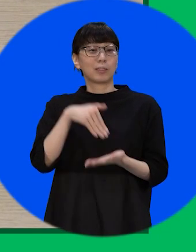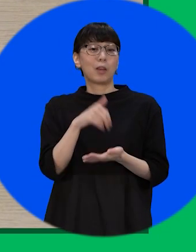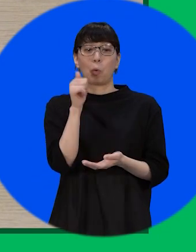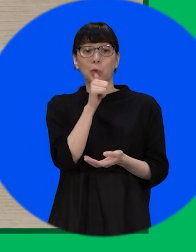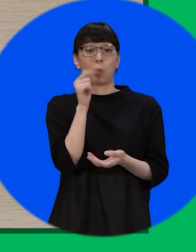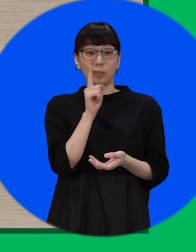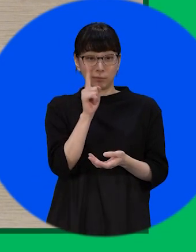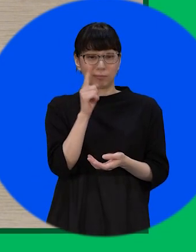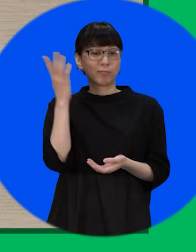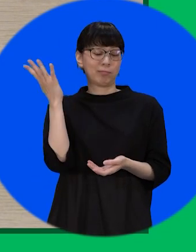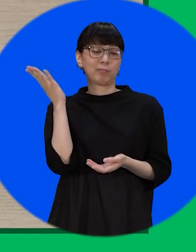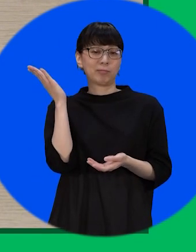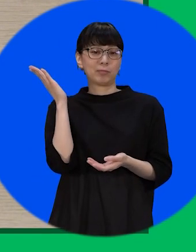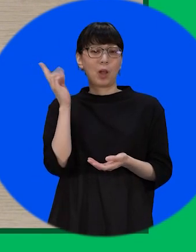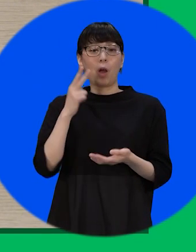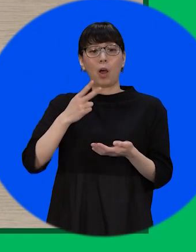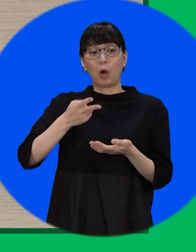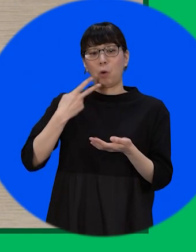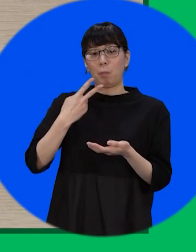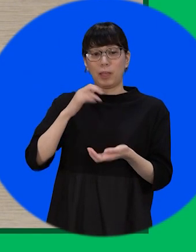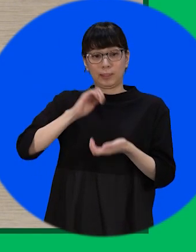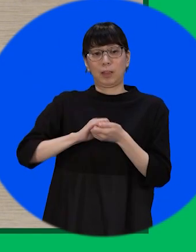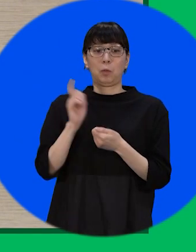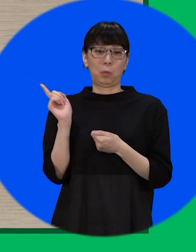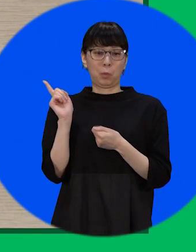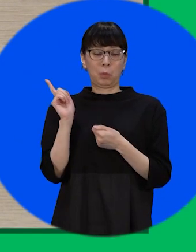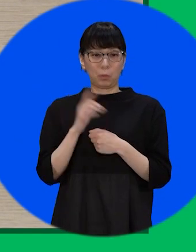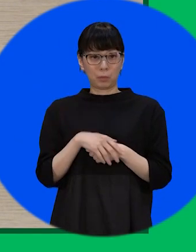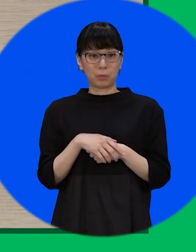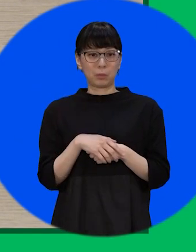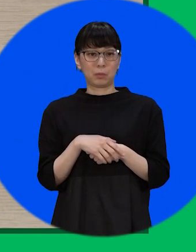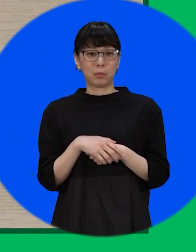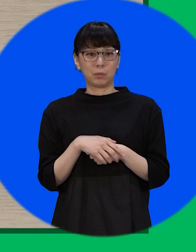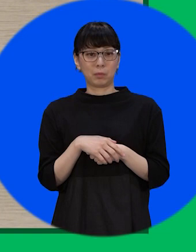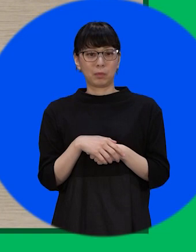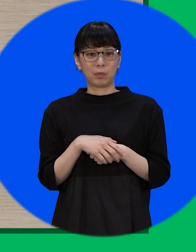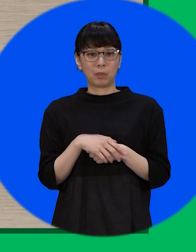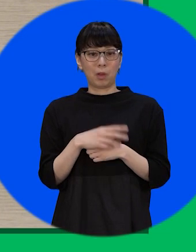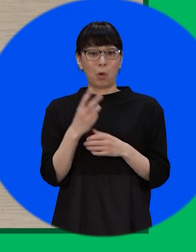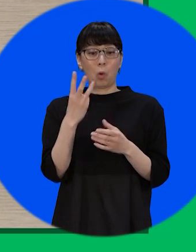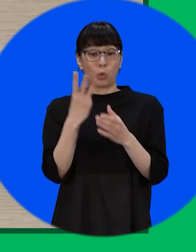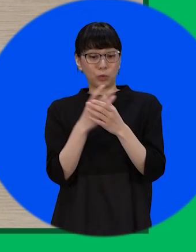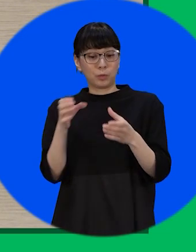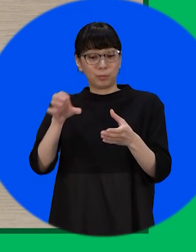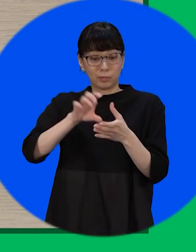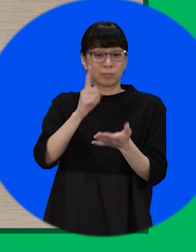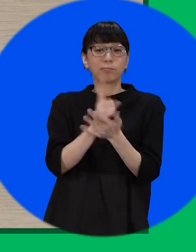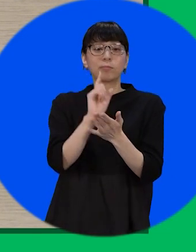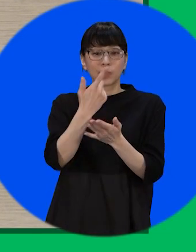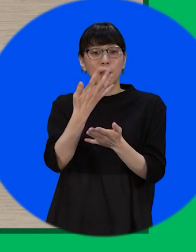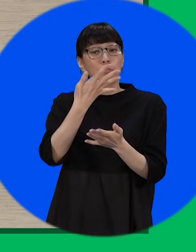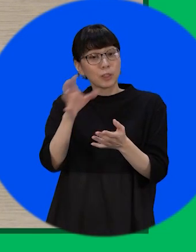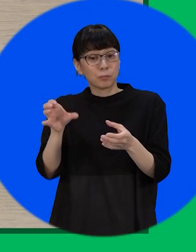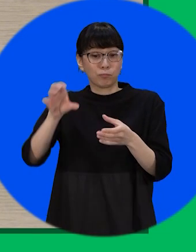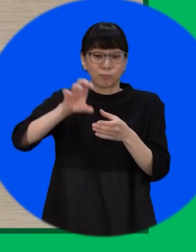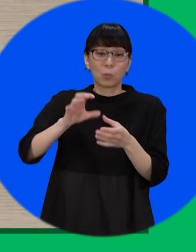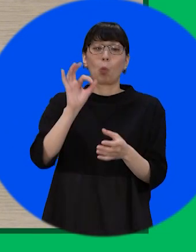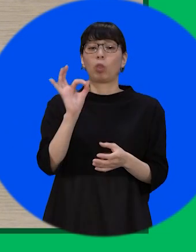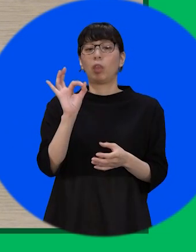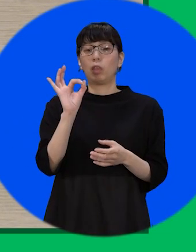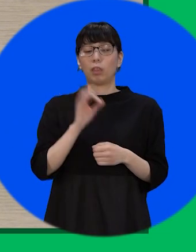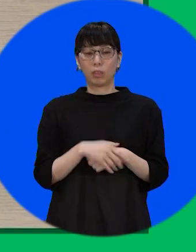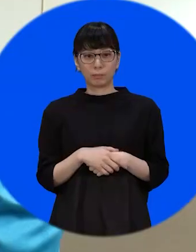最後にご紹介するのはアルファ米のご飯セット。お湯はもちろん水でも OK という優れもの